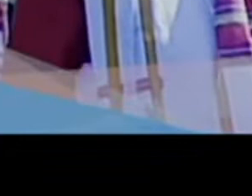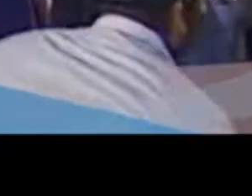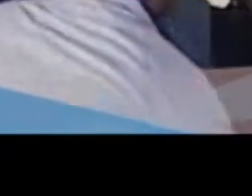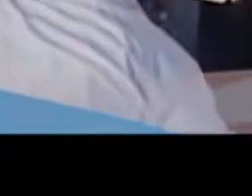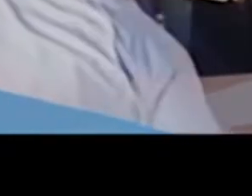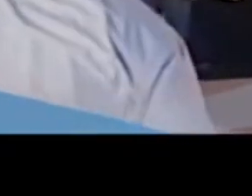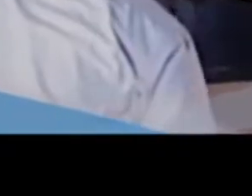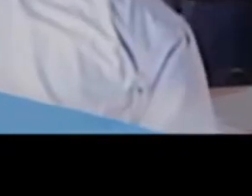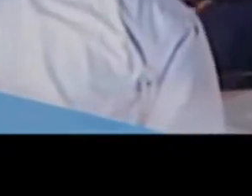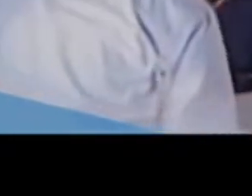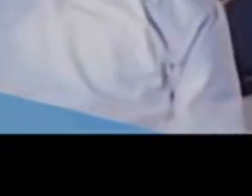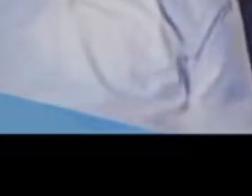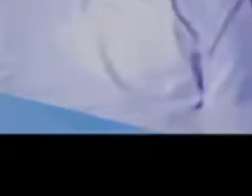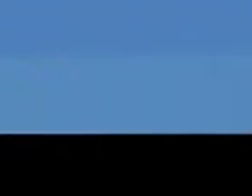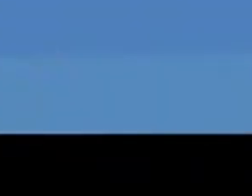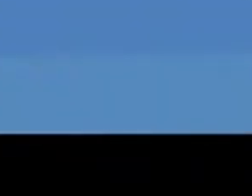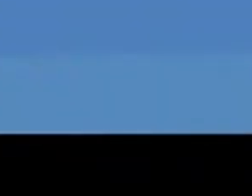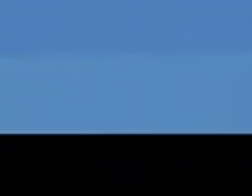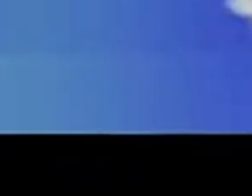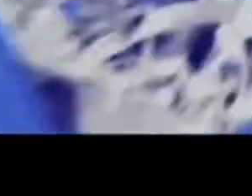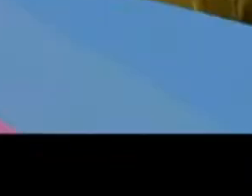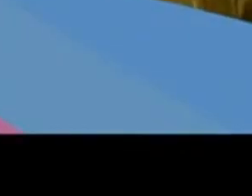खेल महाकुंभ प्रारंभ किया।